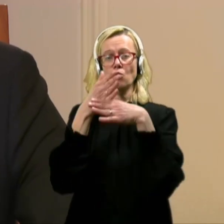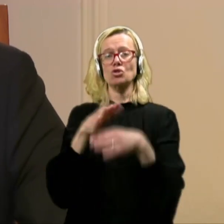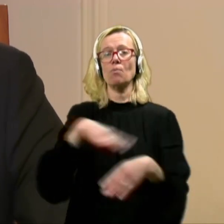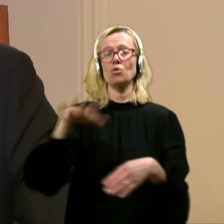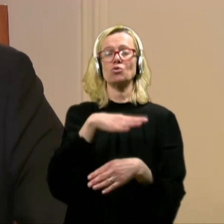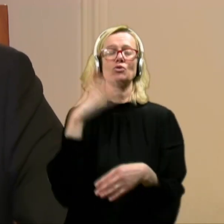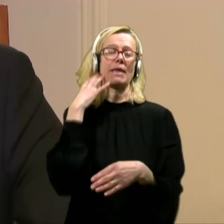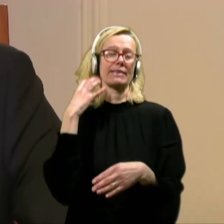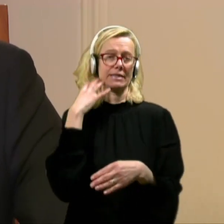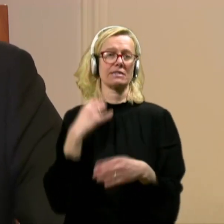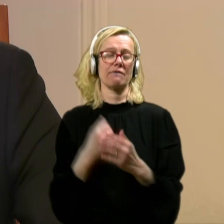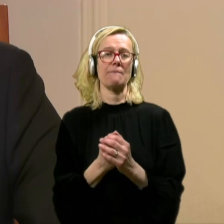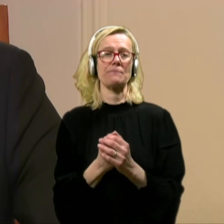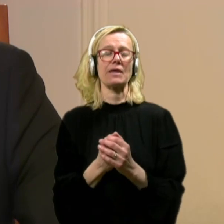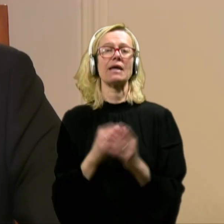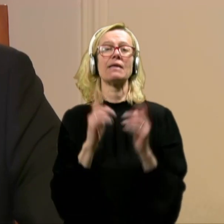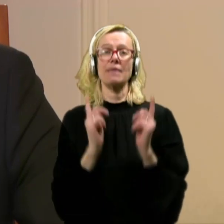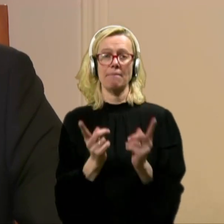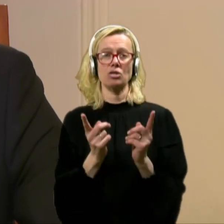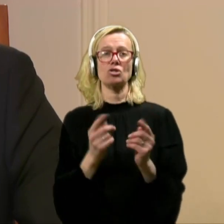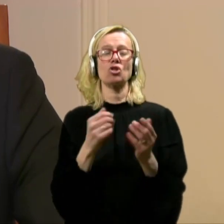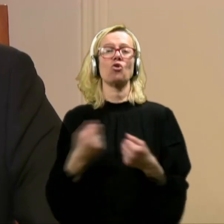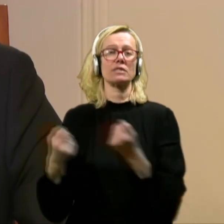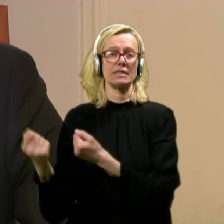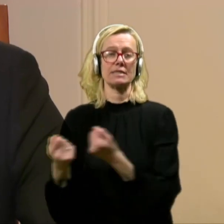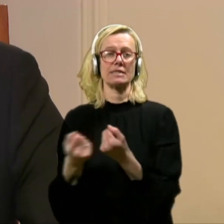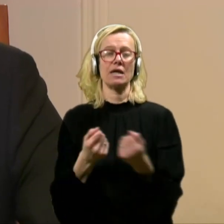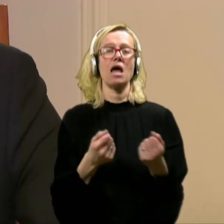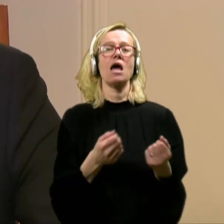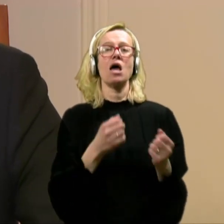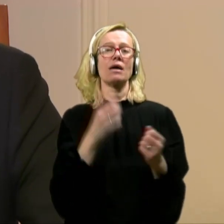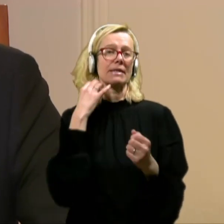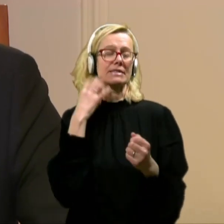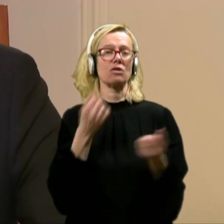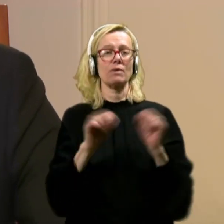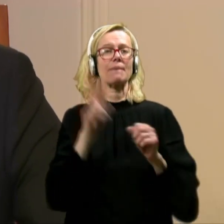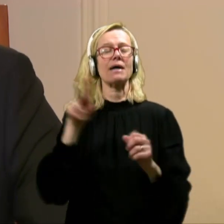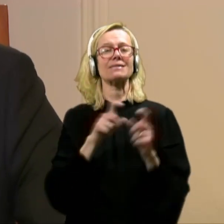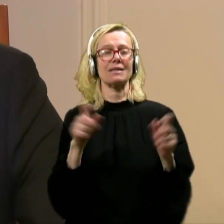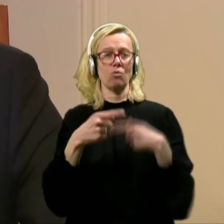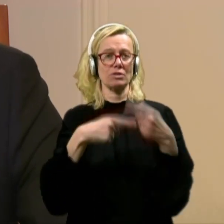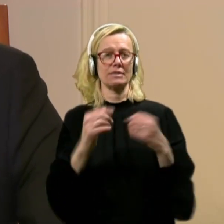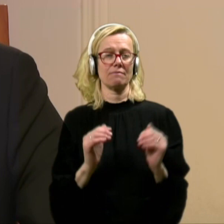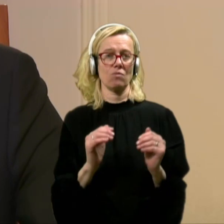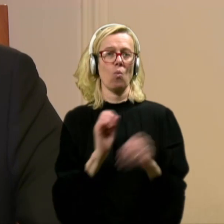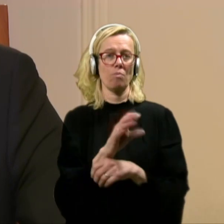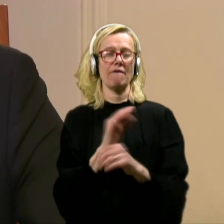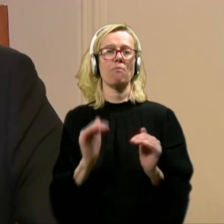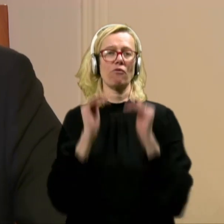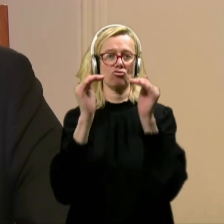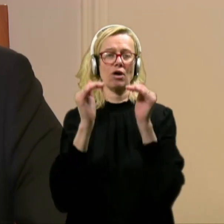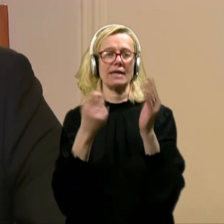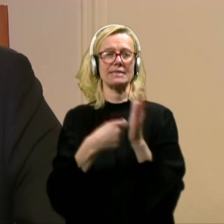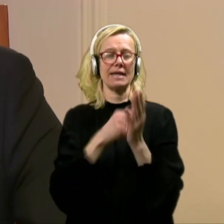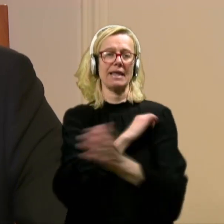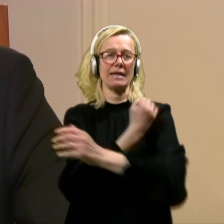področju kmetijstva. Namreč, nosilci kmetijskih gospodarstv imajo zaradi posledic vpliva povečanja cen energentov